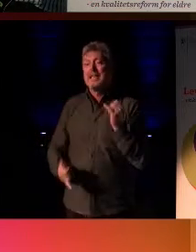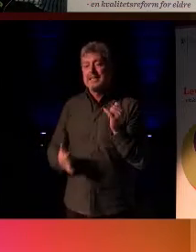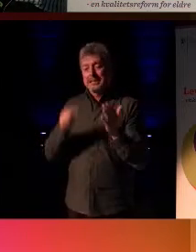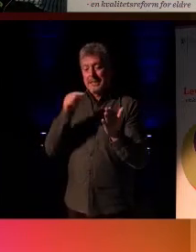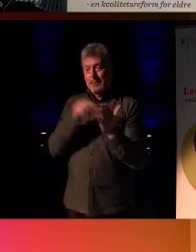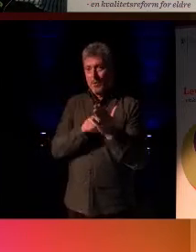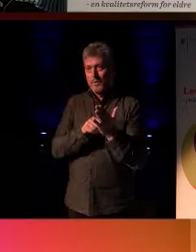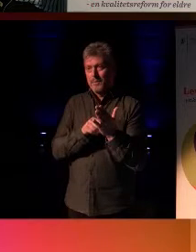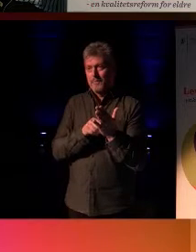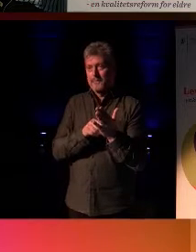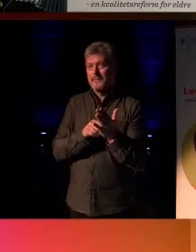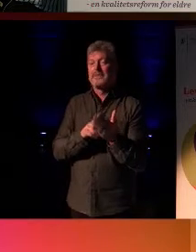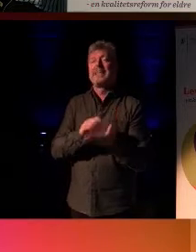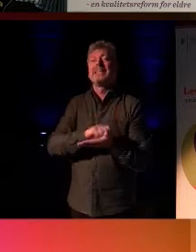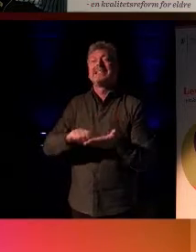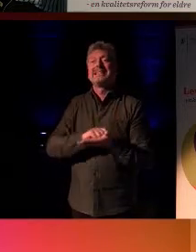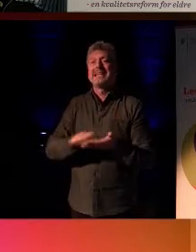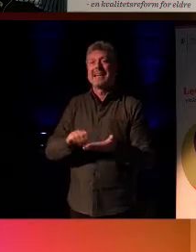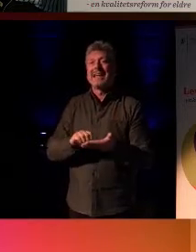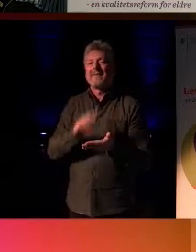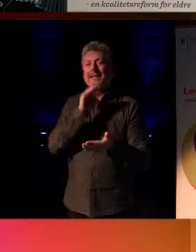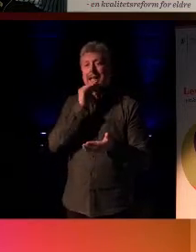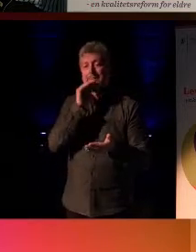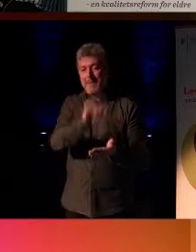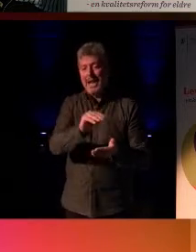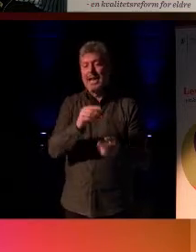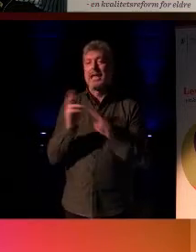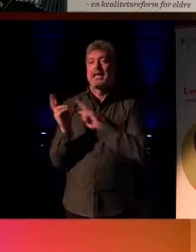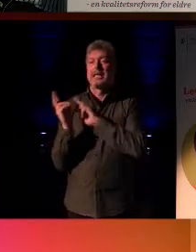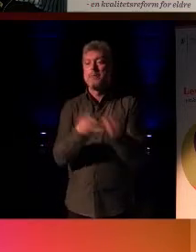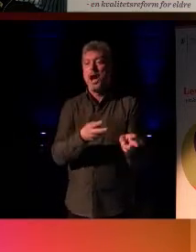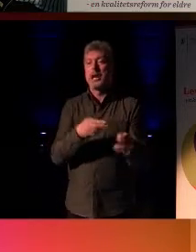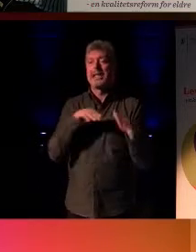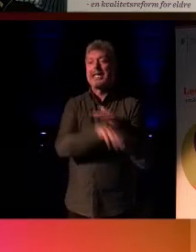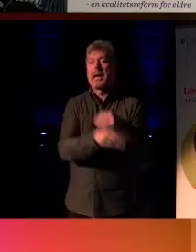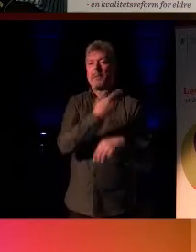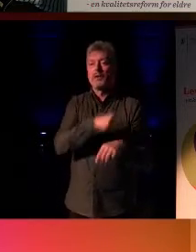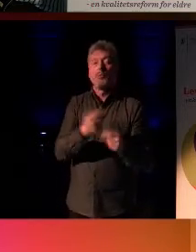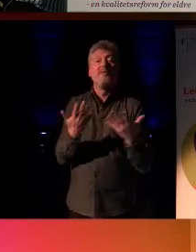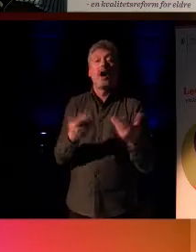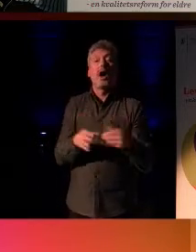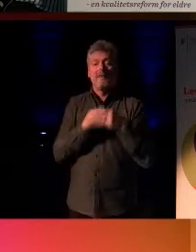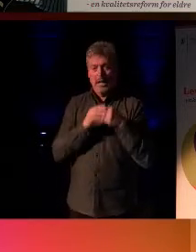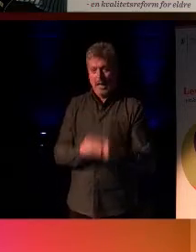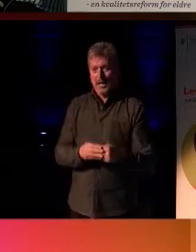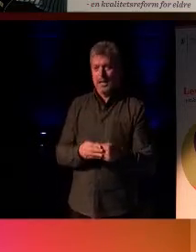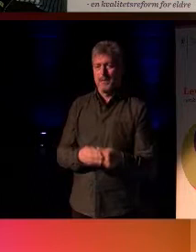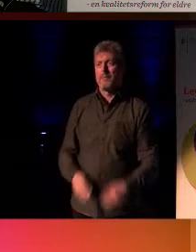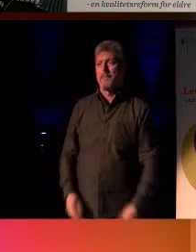man sender en skriftlig melding tilbake til hjemmesykepleien om det man har blitt enige om.